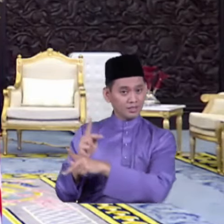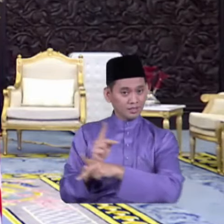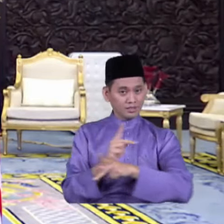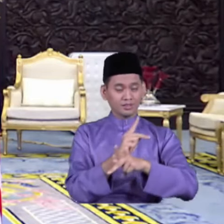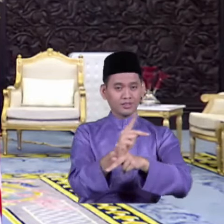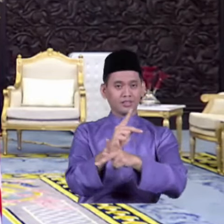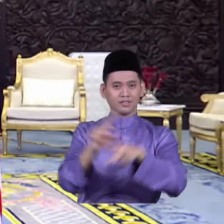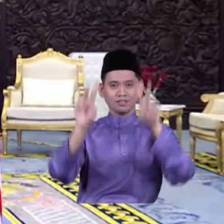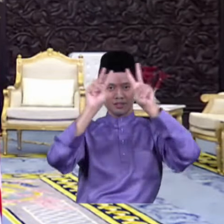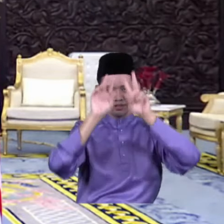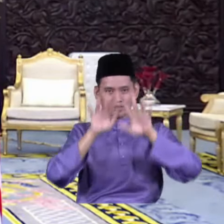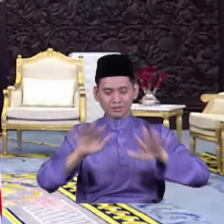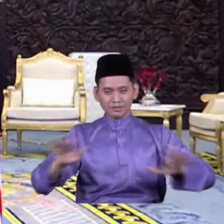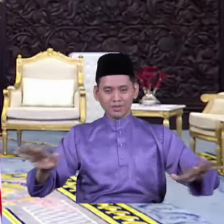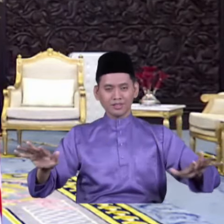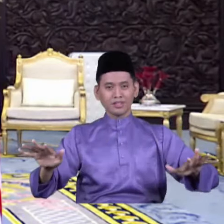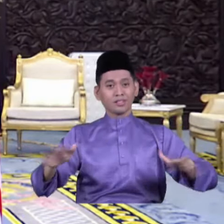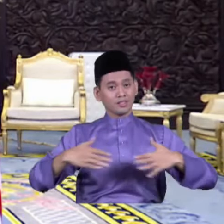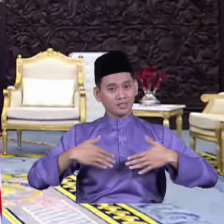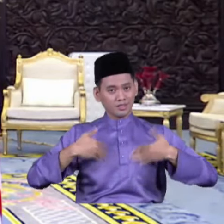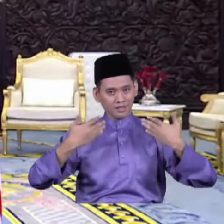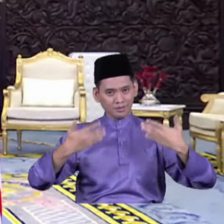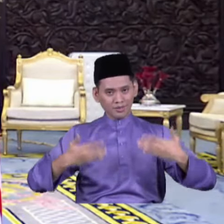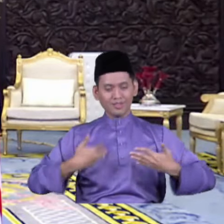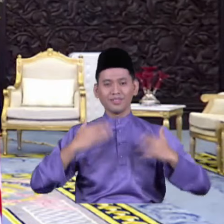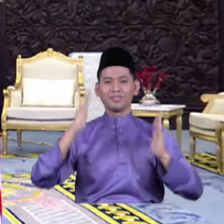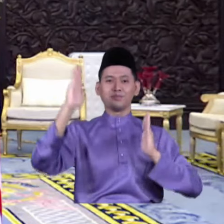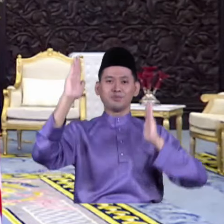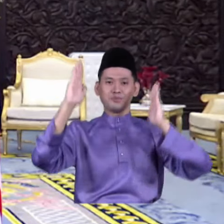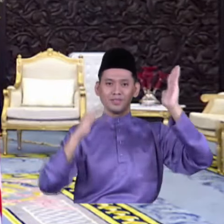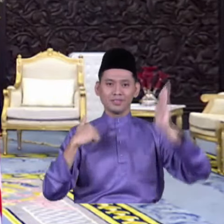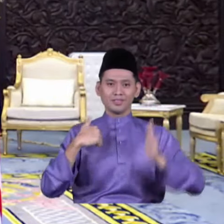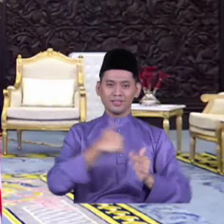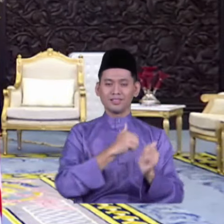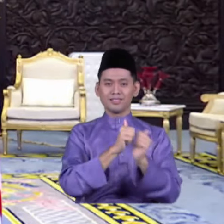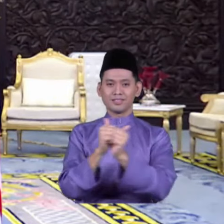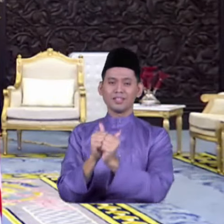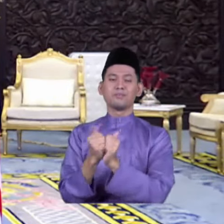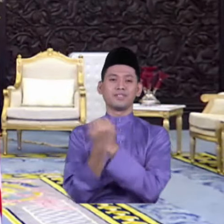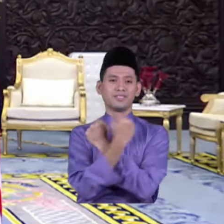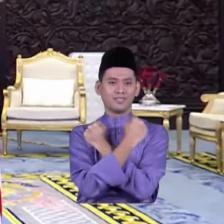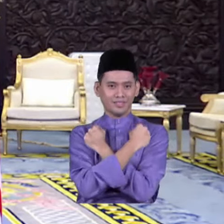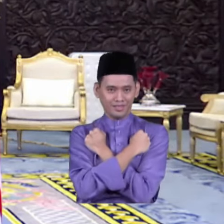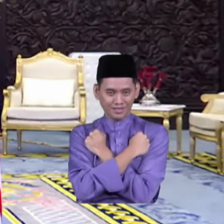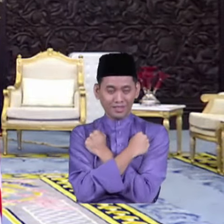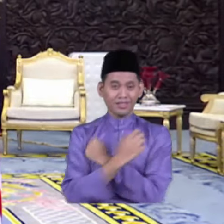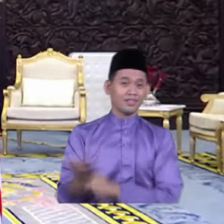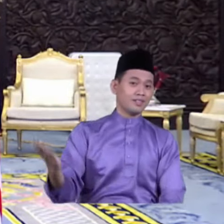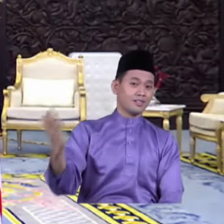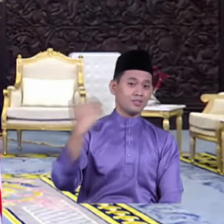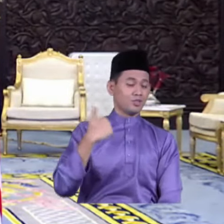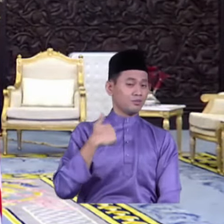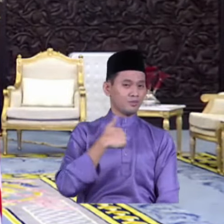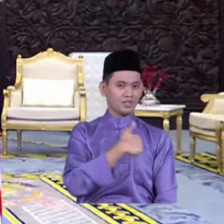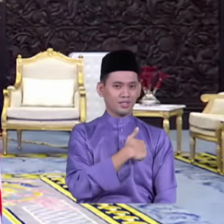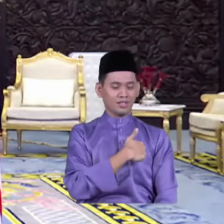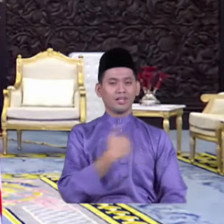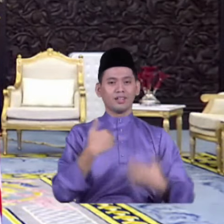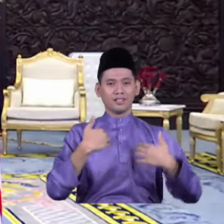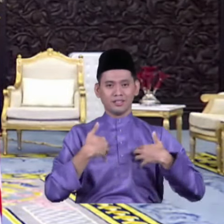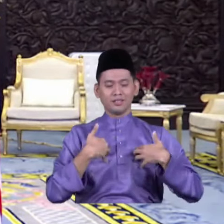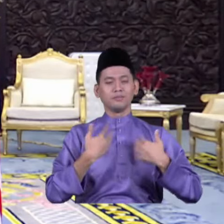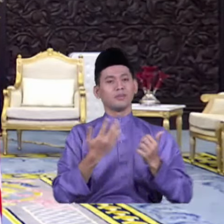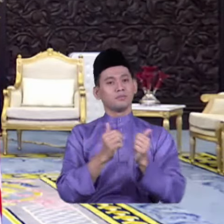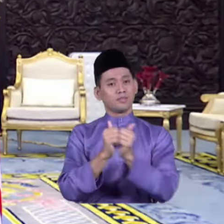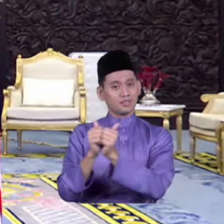keamanan serta kedamaian di negara yang kita sama-sama cintai ini marilah kita membentuk dan